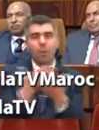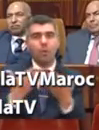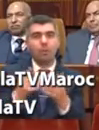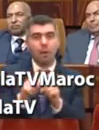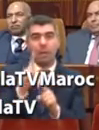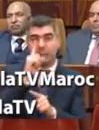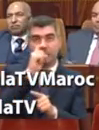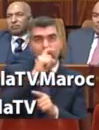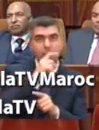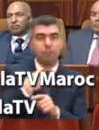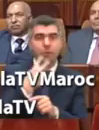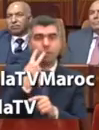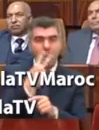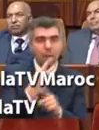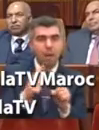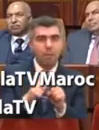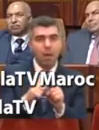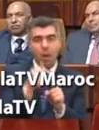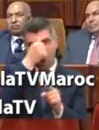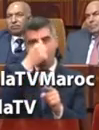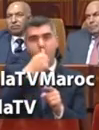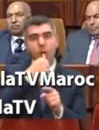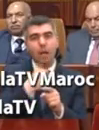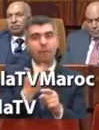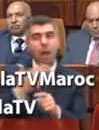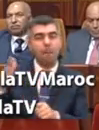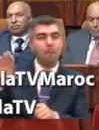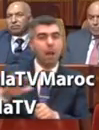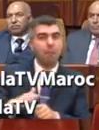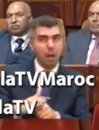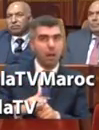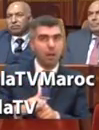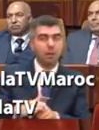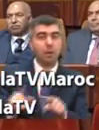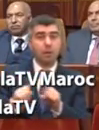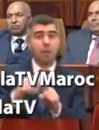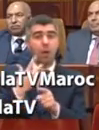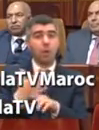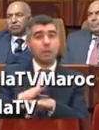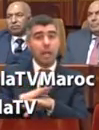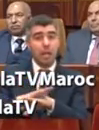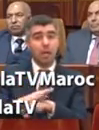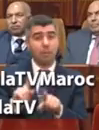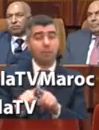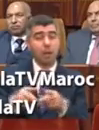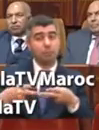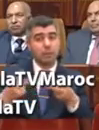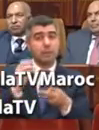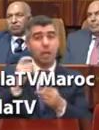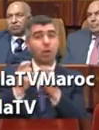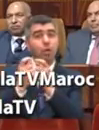وهذا الشيء عيناه بالخصوص في جهات بني ملال الخنيفرة. والمشكلة سيد الوزير هو أن السياسة ارتجالية، هذا الشيء ما يمكنش يبقى خاضع لأهواء